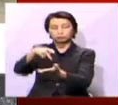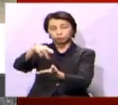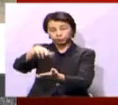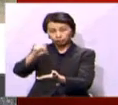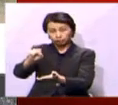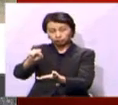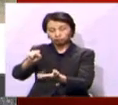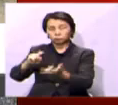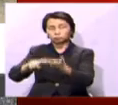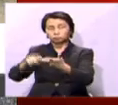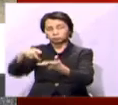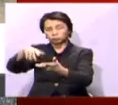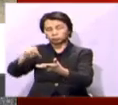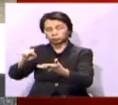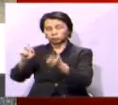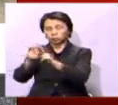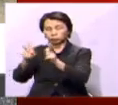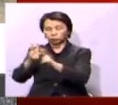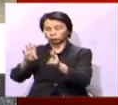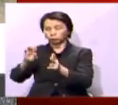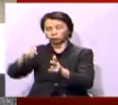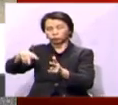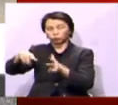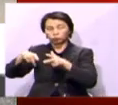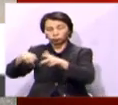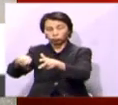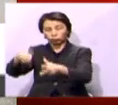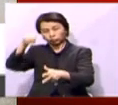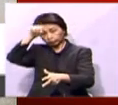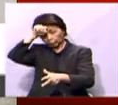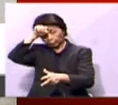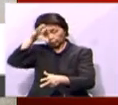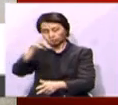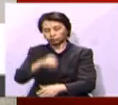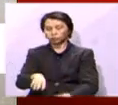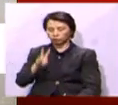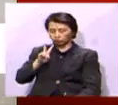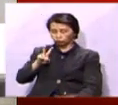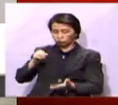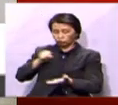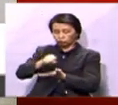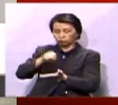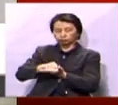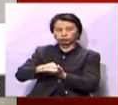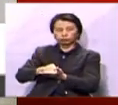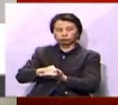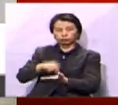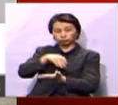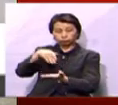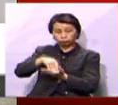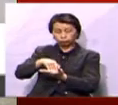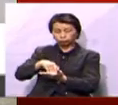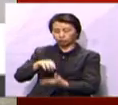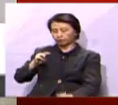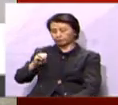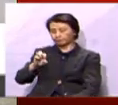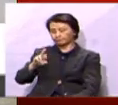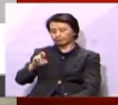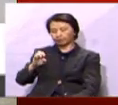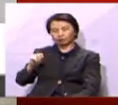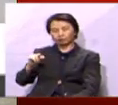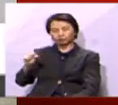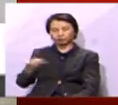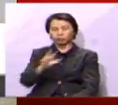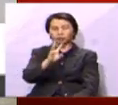Badang dan Balai Raya Kampung Pogoh di Segamat. Sementara di dua pusat pemindahan di Mersing menempatkan 63